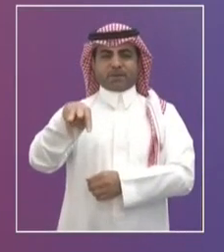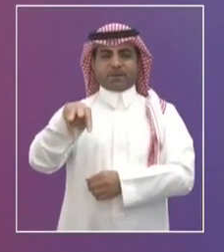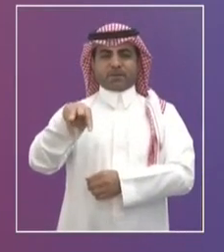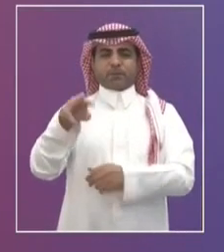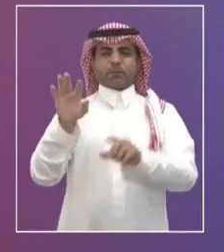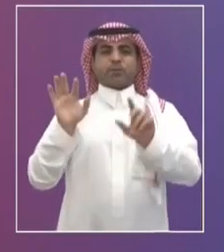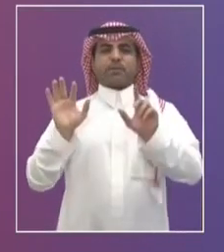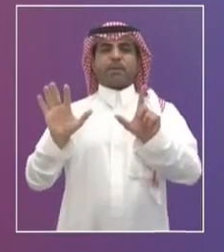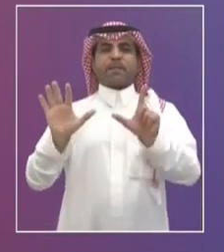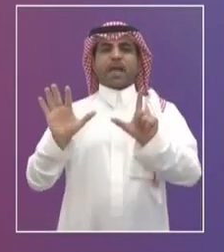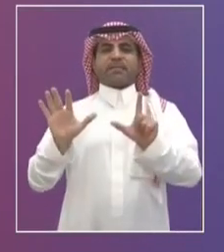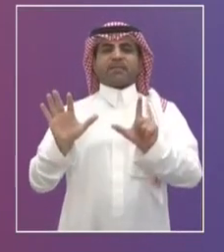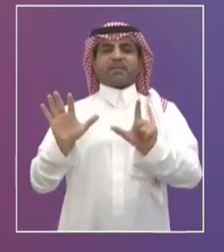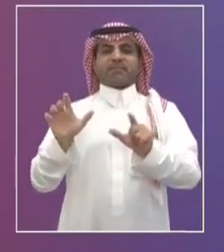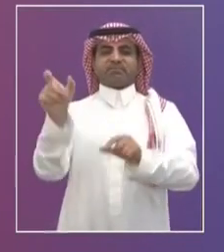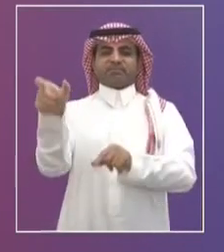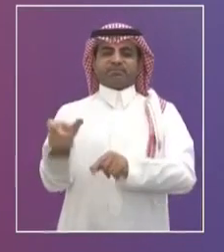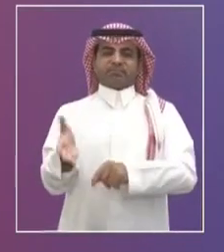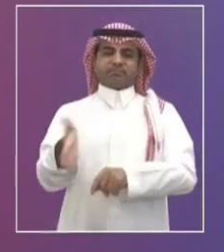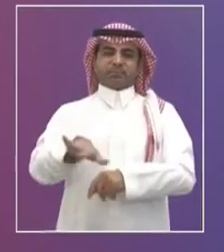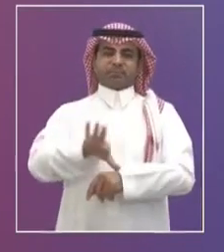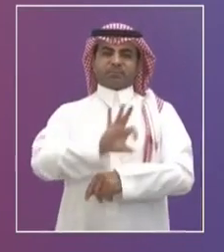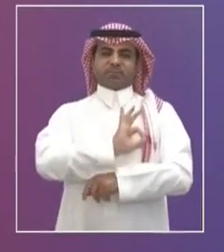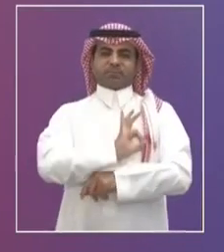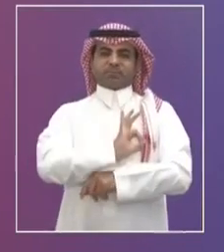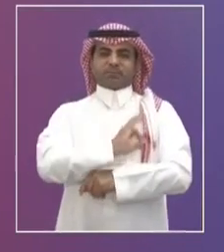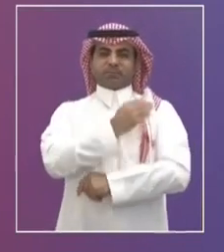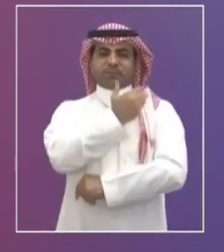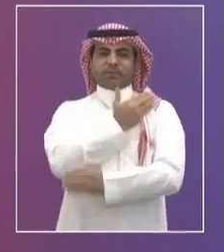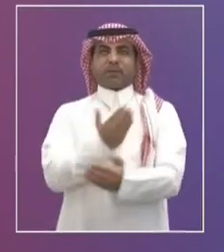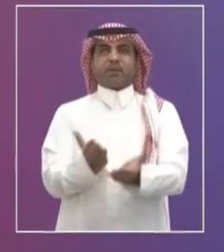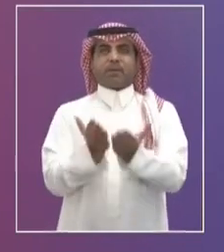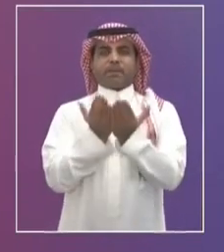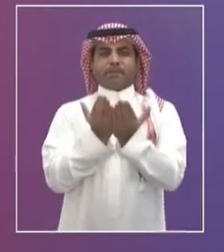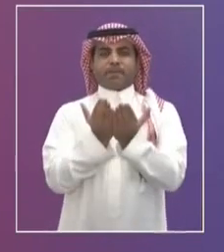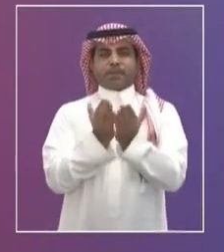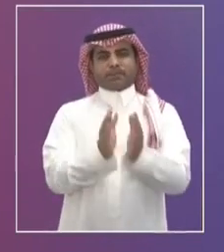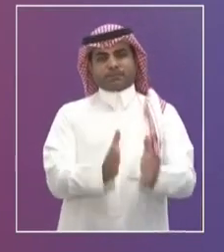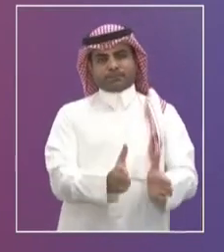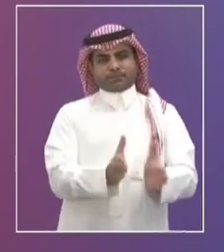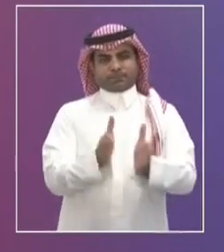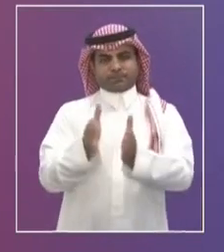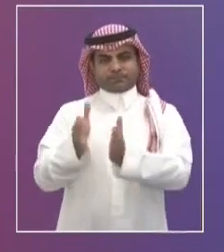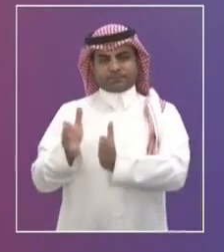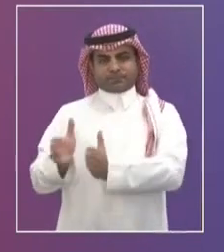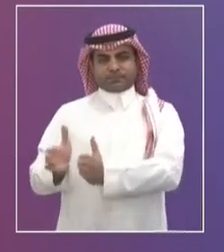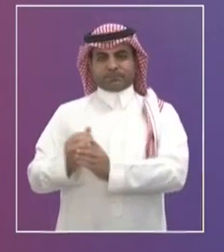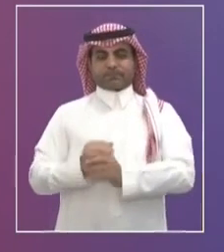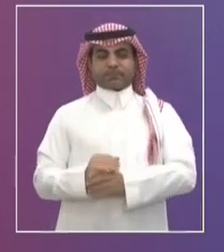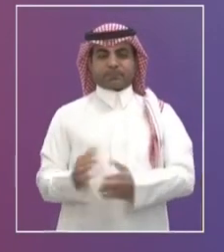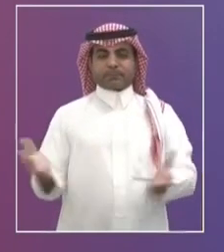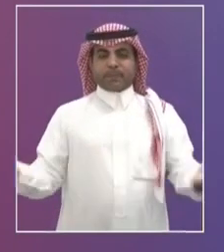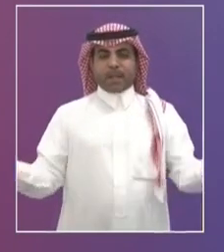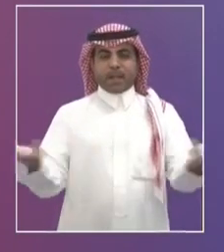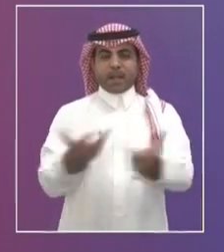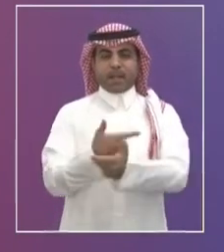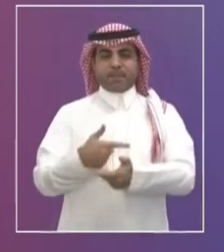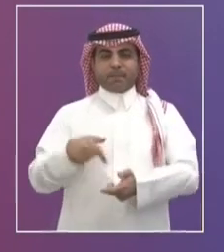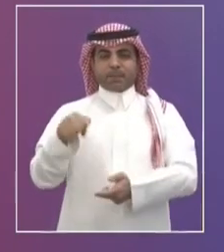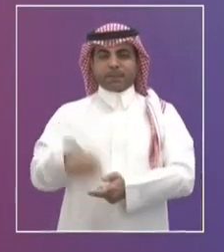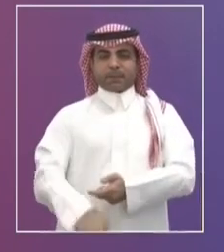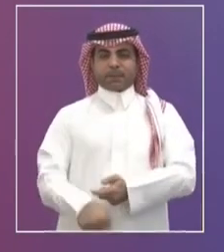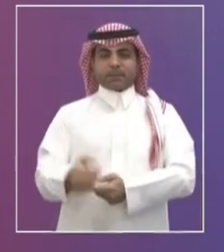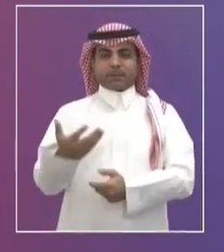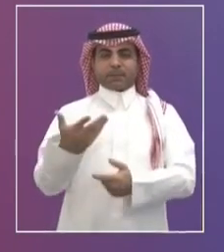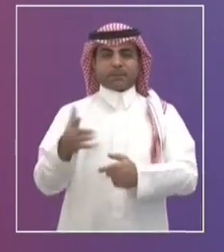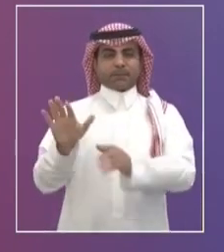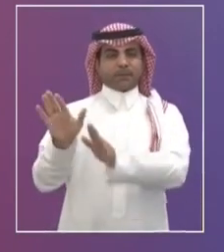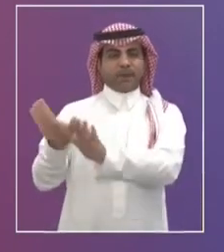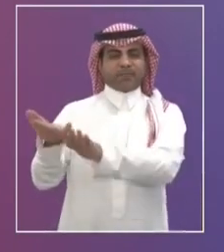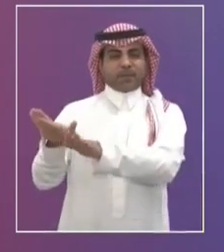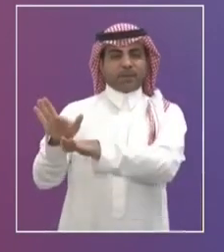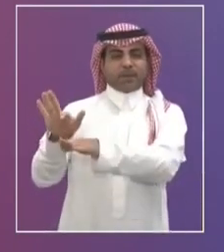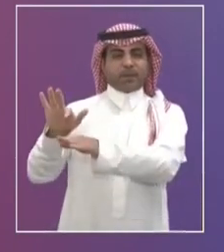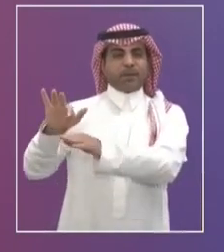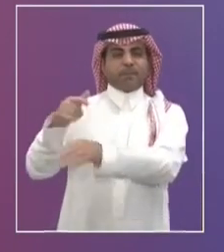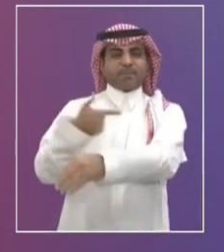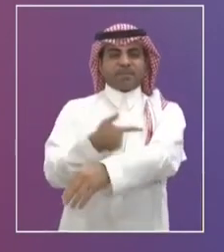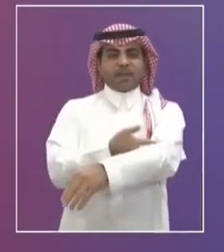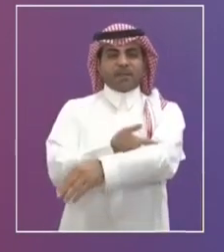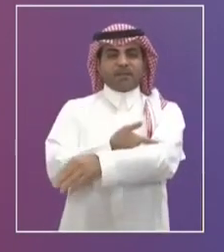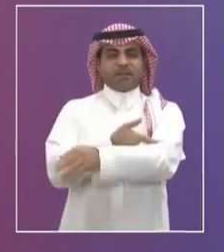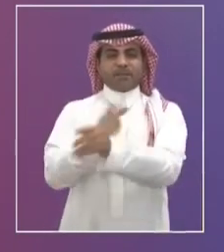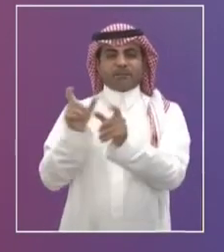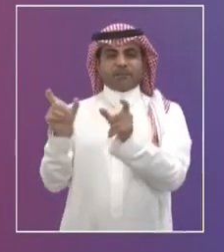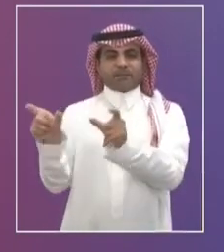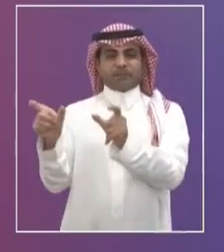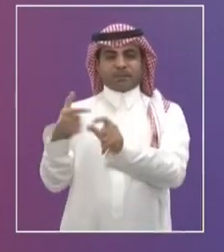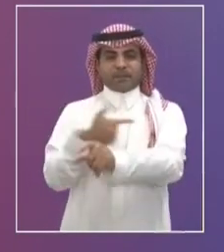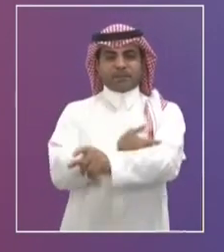حالة، نسأل الله لهم جميعا الرحمة والمغفرة. بالتالي يكون لدينا عدد الحالات النشطة حاليا التي لا تزال